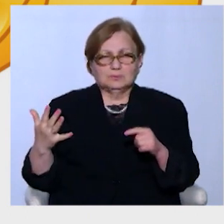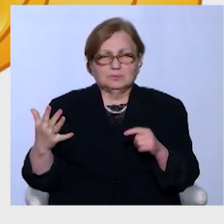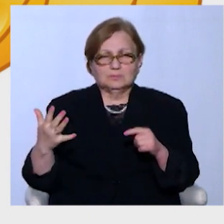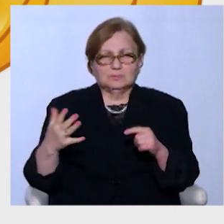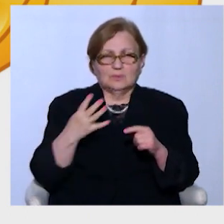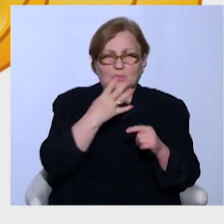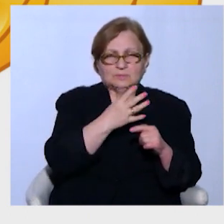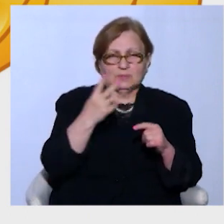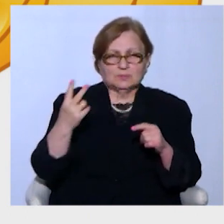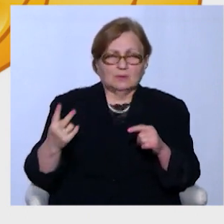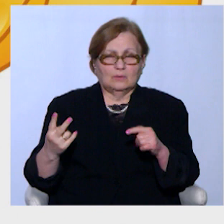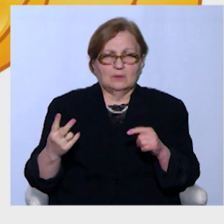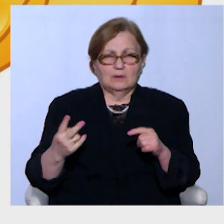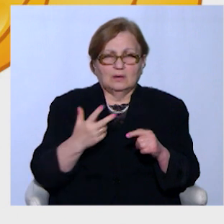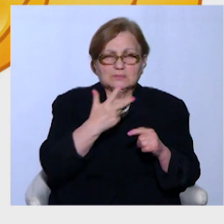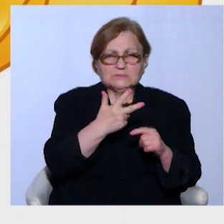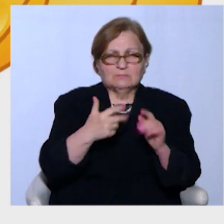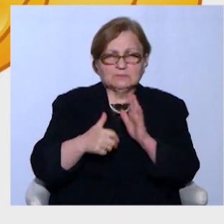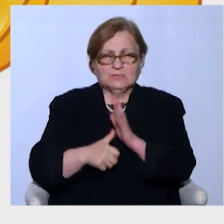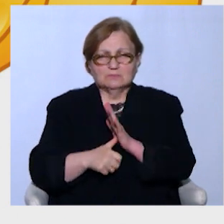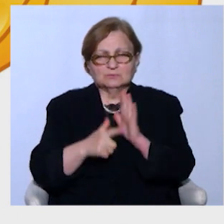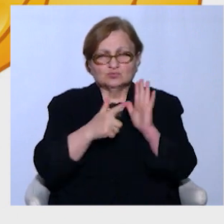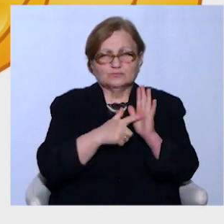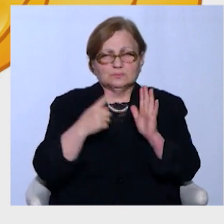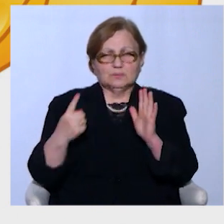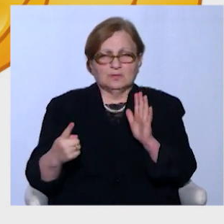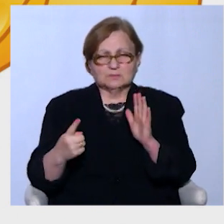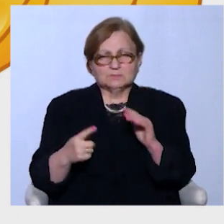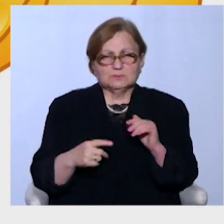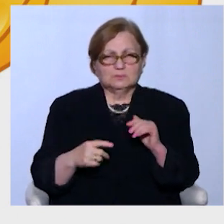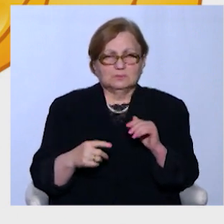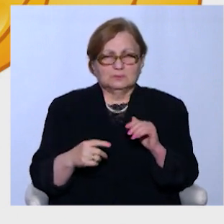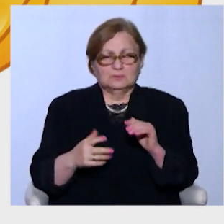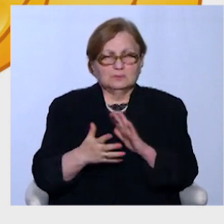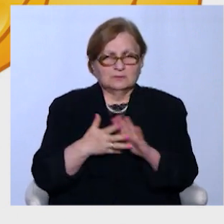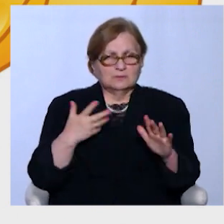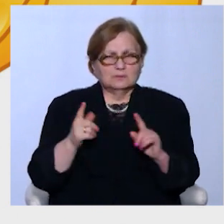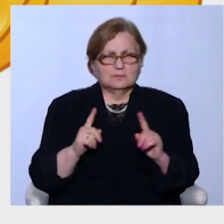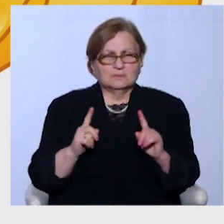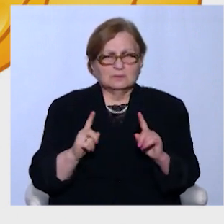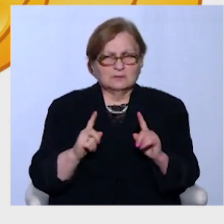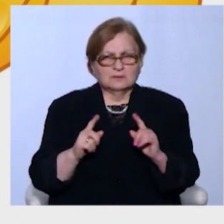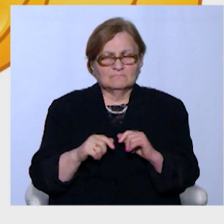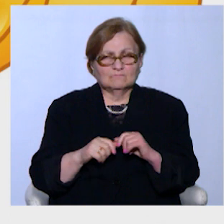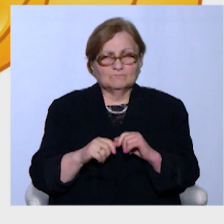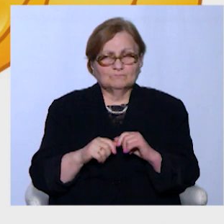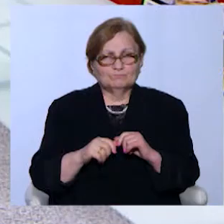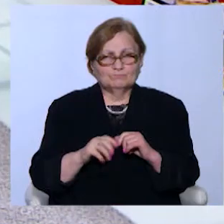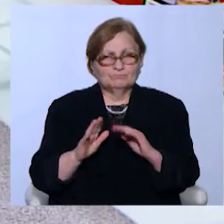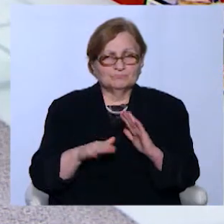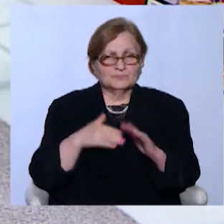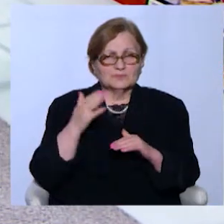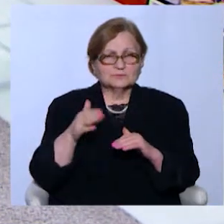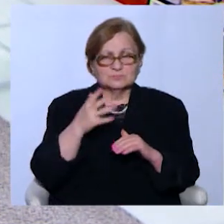4 და 2. 3 და 6. 7 და 1. მიხვდით რაშია საქმე? შემდეგი სლაიდი